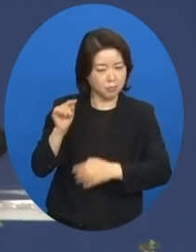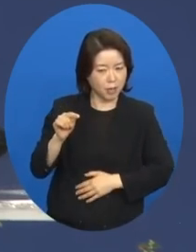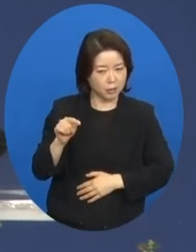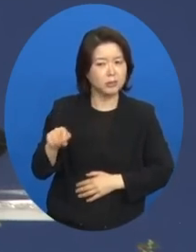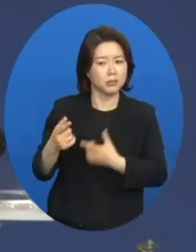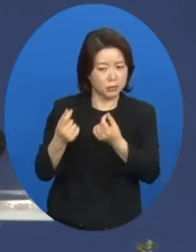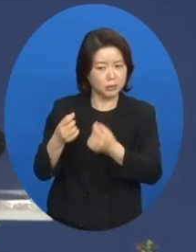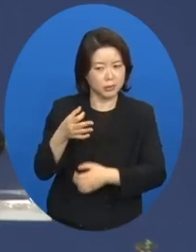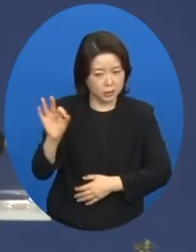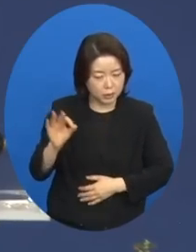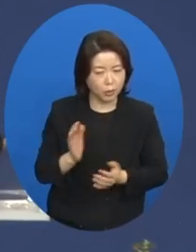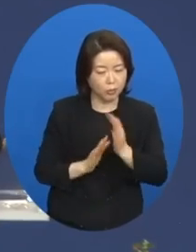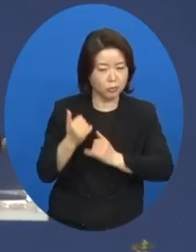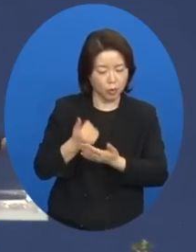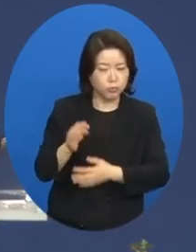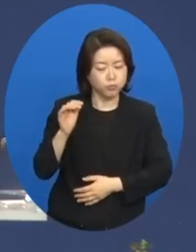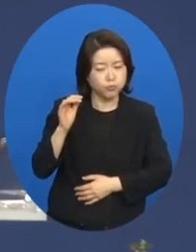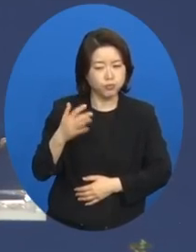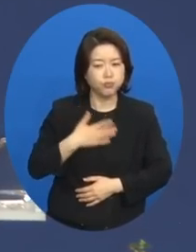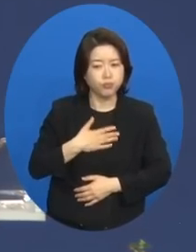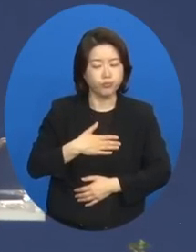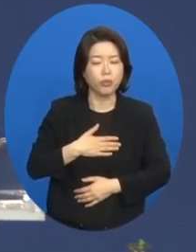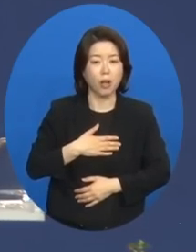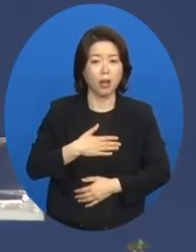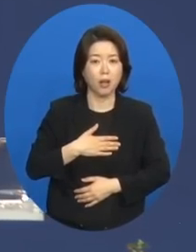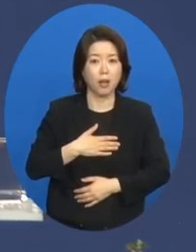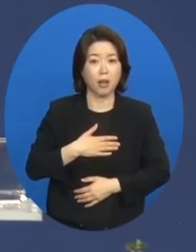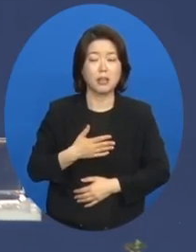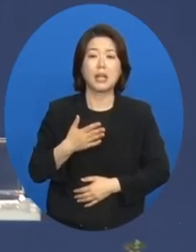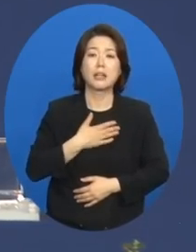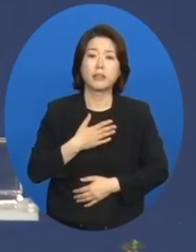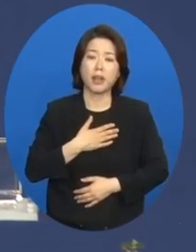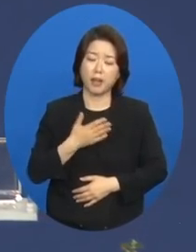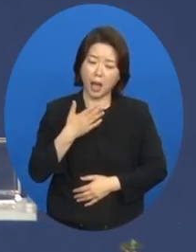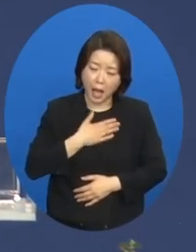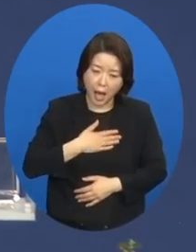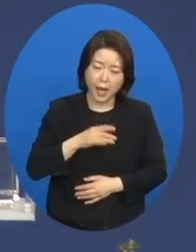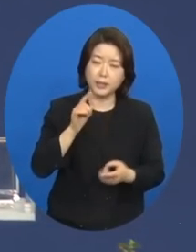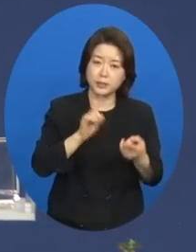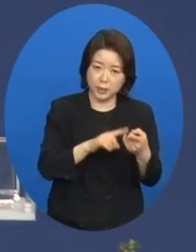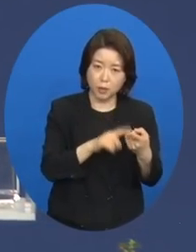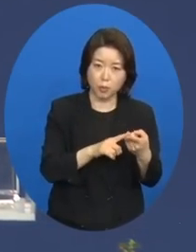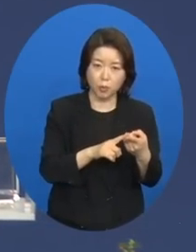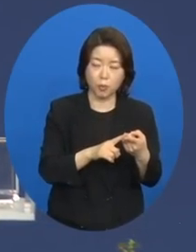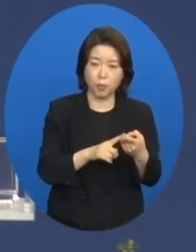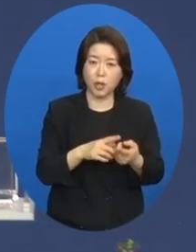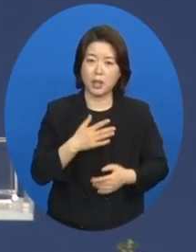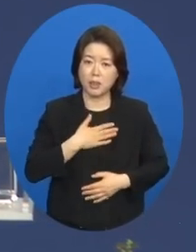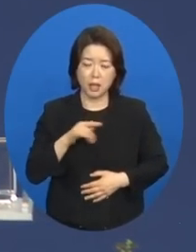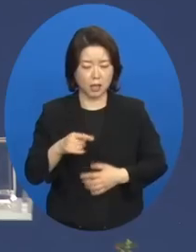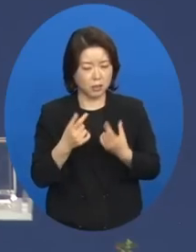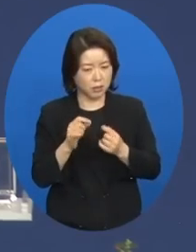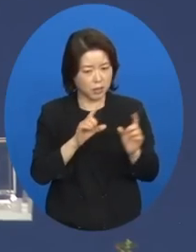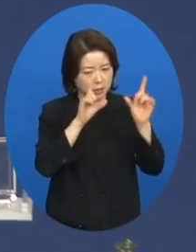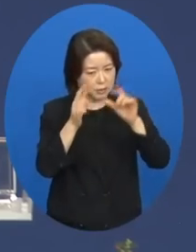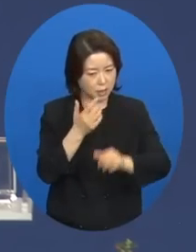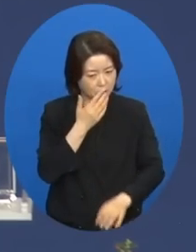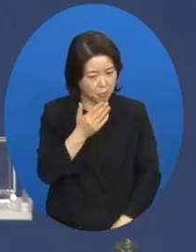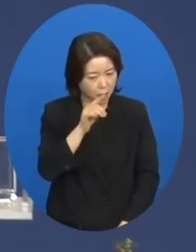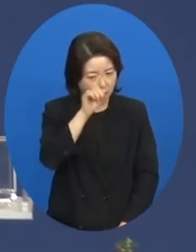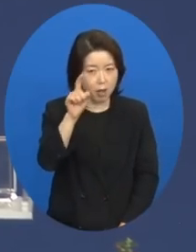인정하고 예수님도 그렇다고 알겠지만 내가 아는 그대로 내가 그렇게 살 수